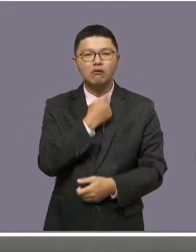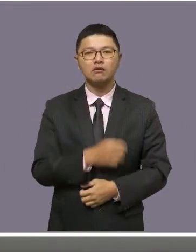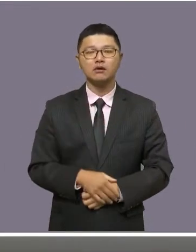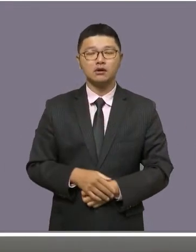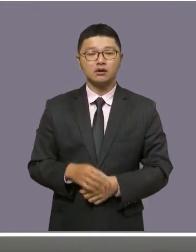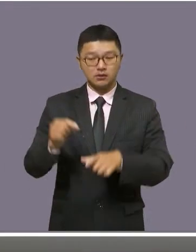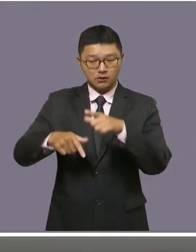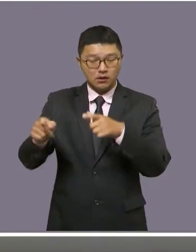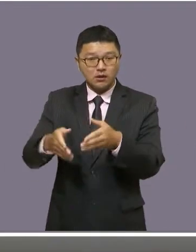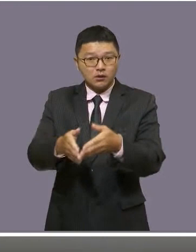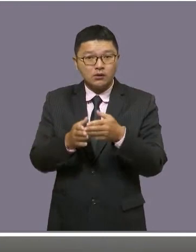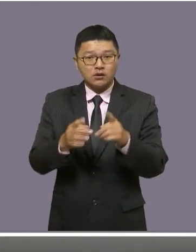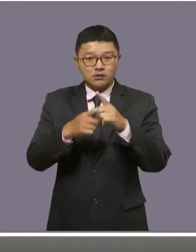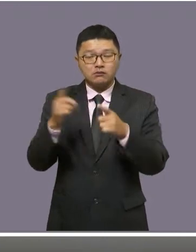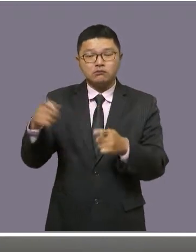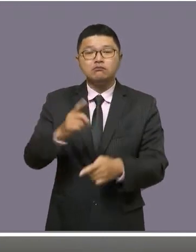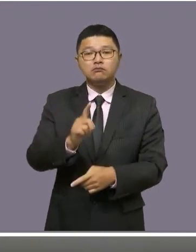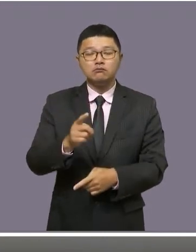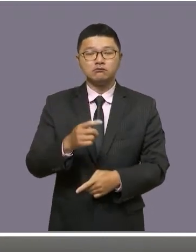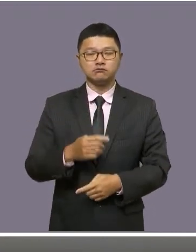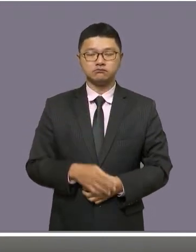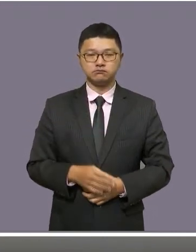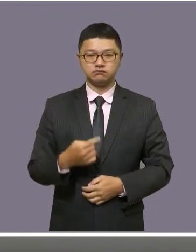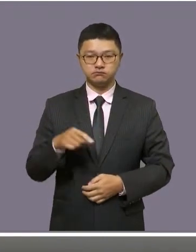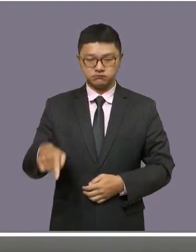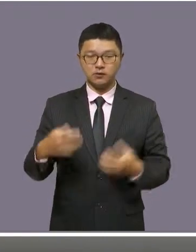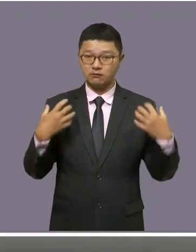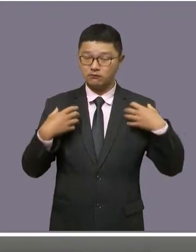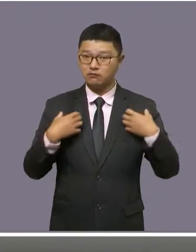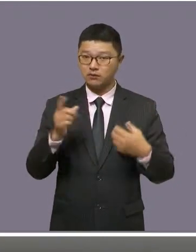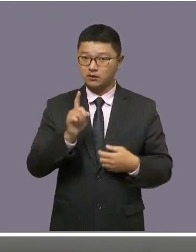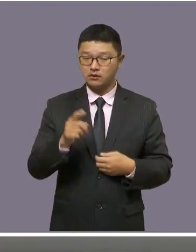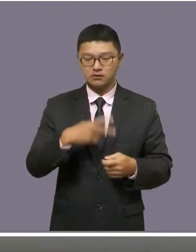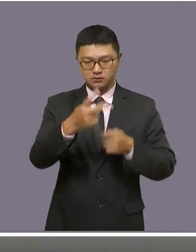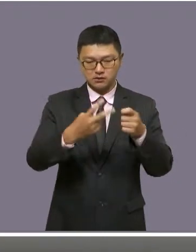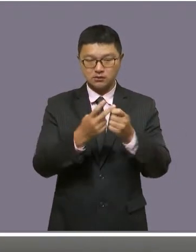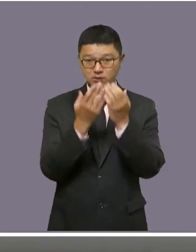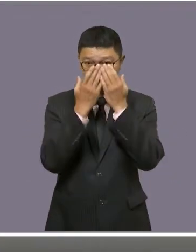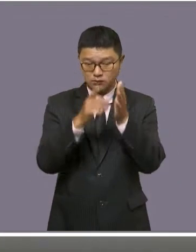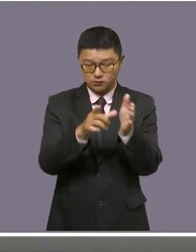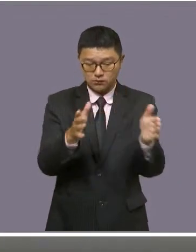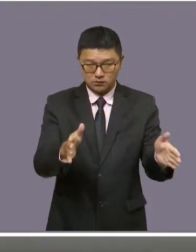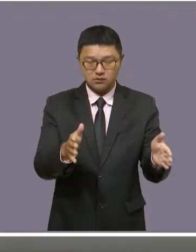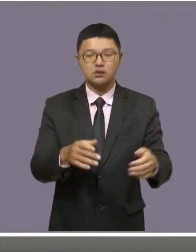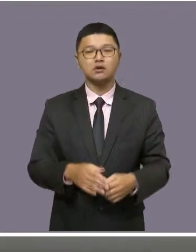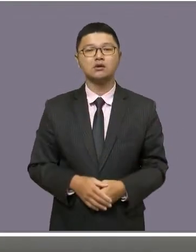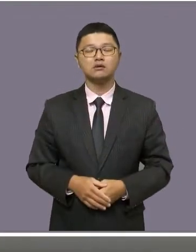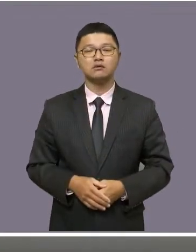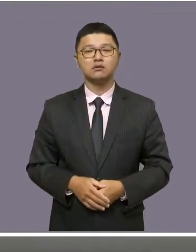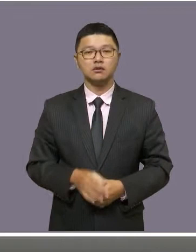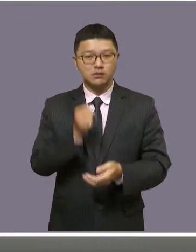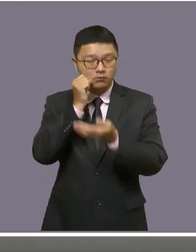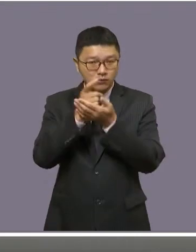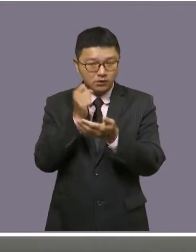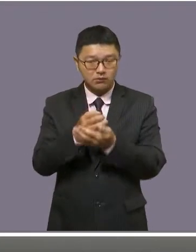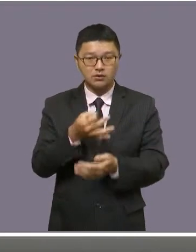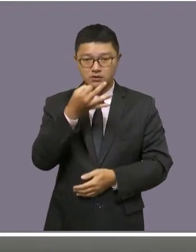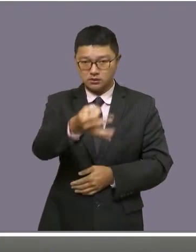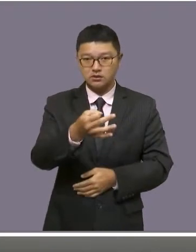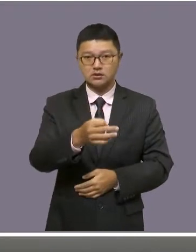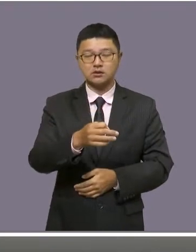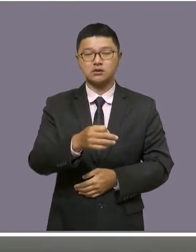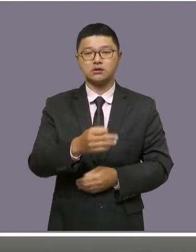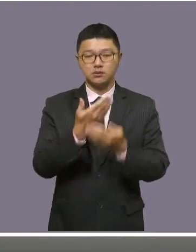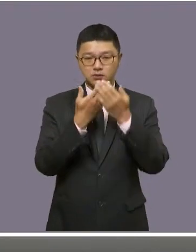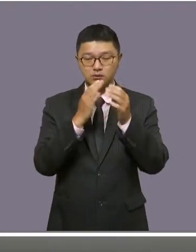跟企业一起来合作。那企业在这个中间2年的就学过程能够提供每个月至少10000元的助